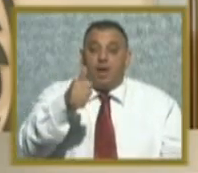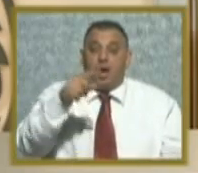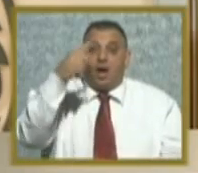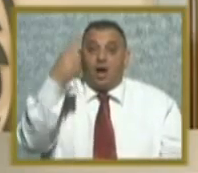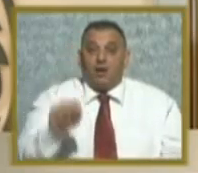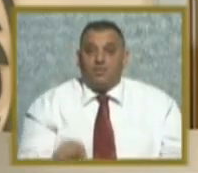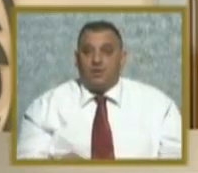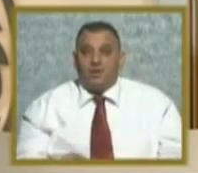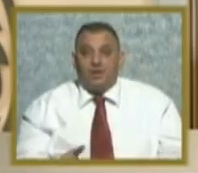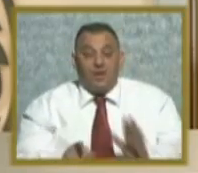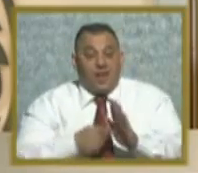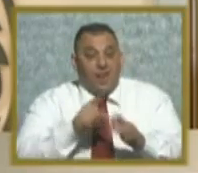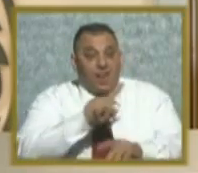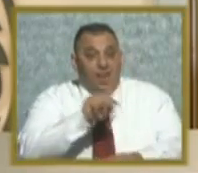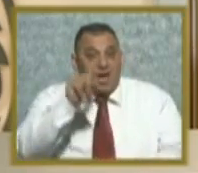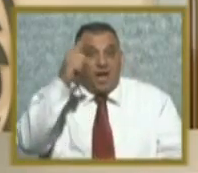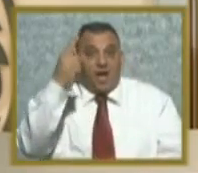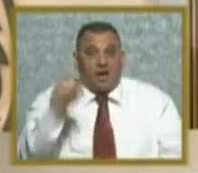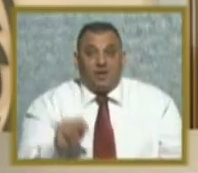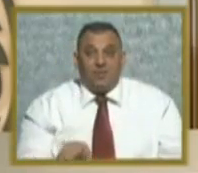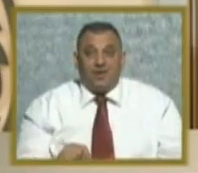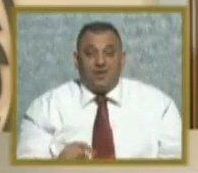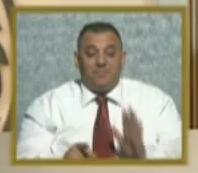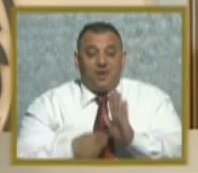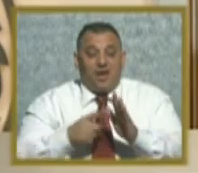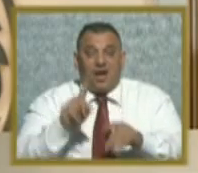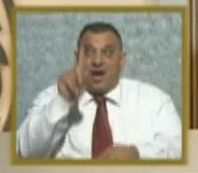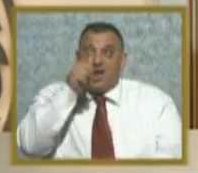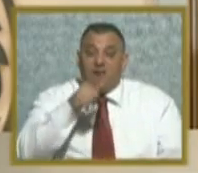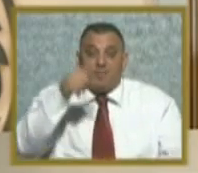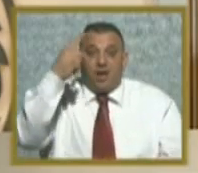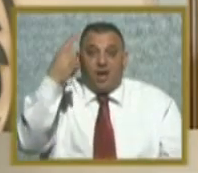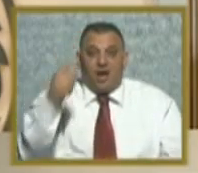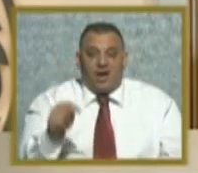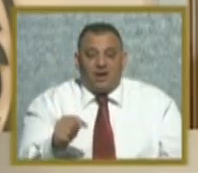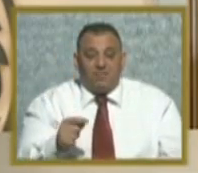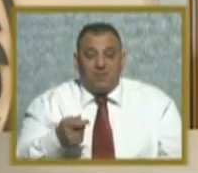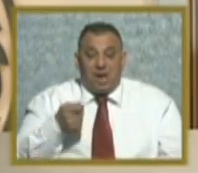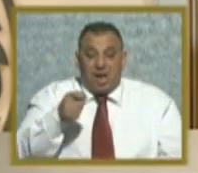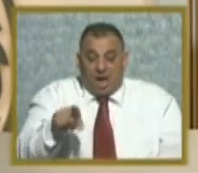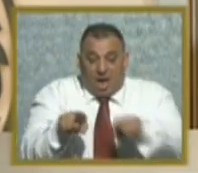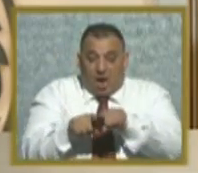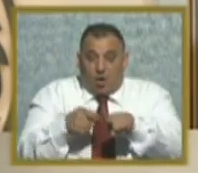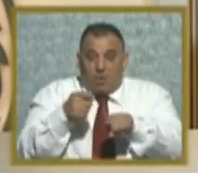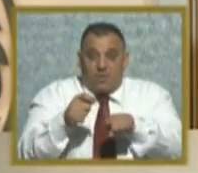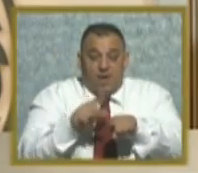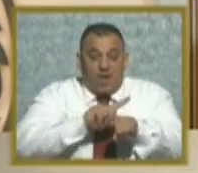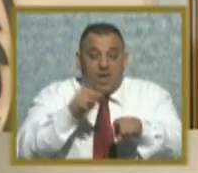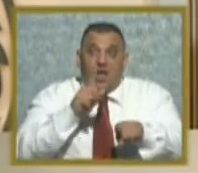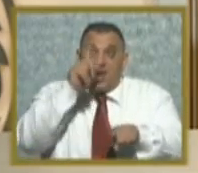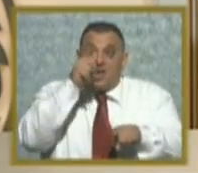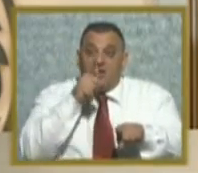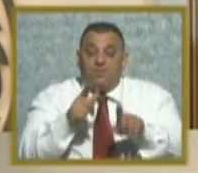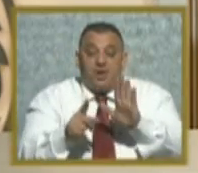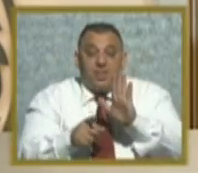هذا عين الربا بارك الله فيك، ما يجوز، حرام. هذا هو الربا الذي حرمه الله جل وعلا في القرآن، قال تعالى وذروا